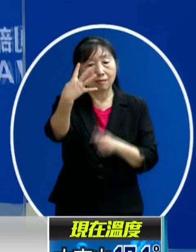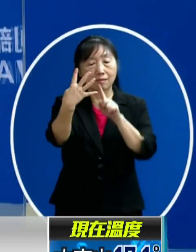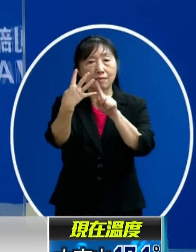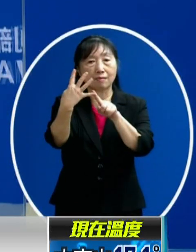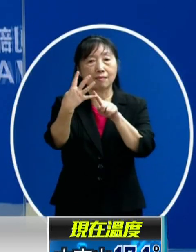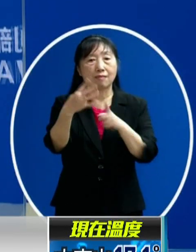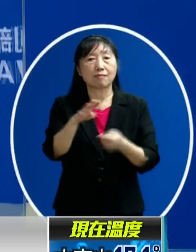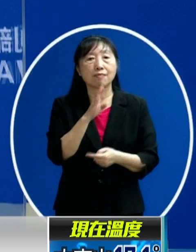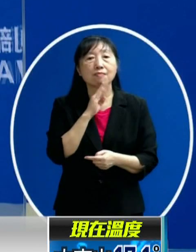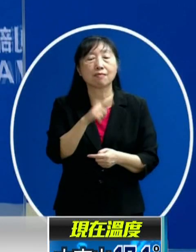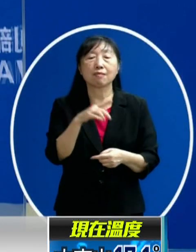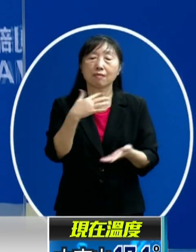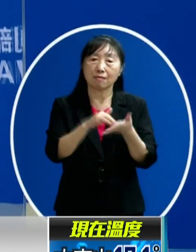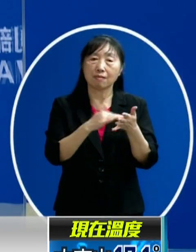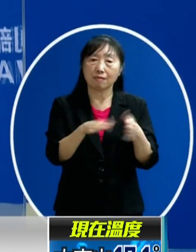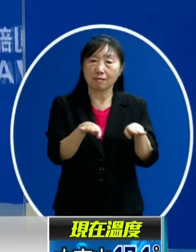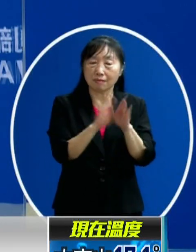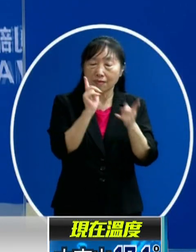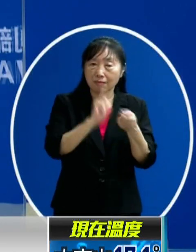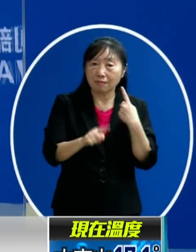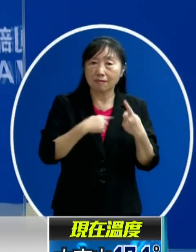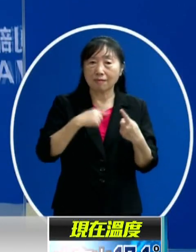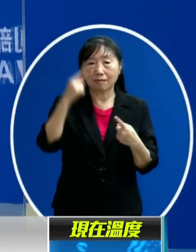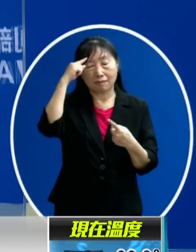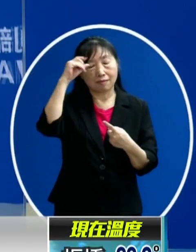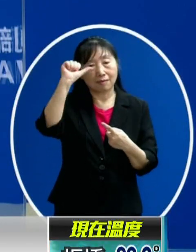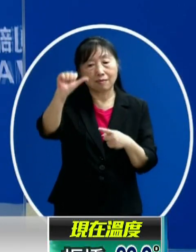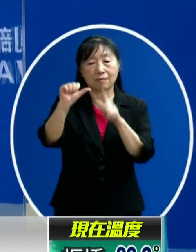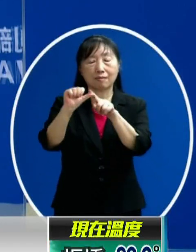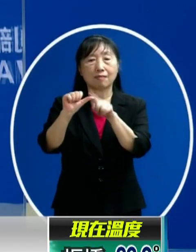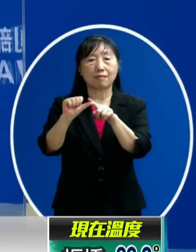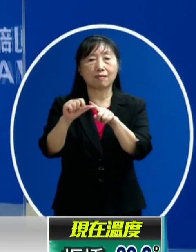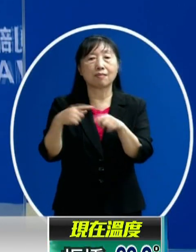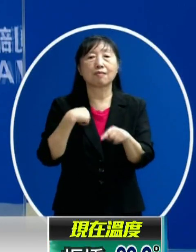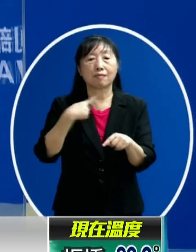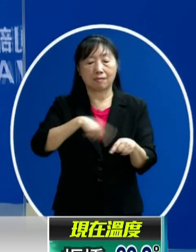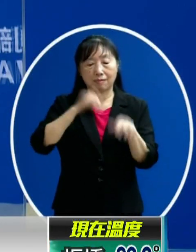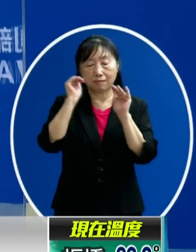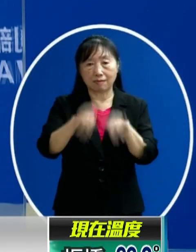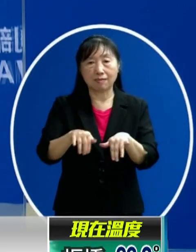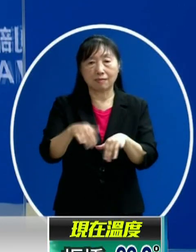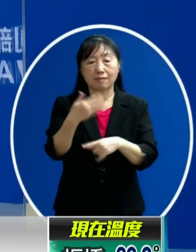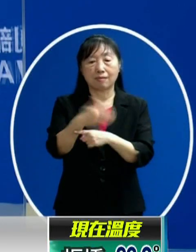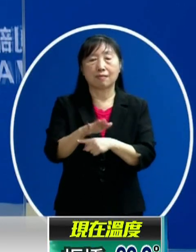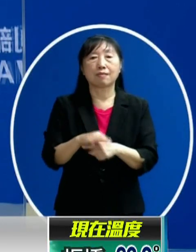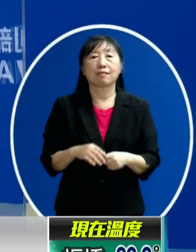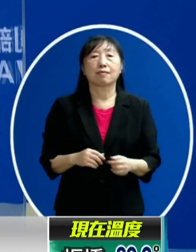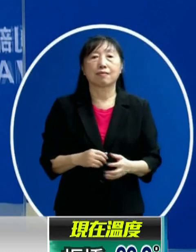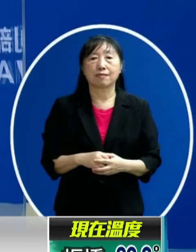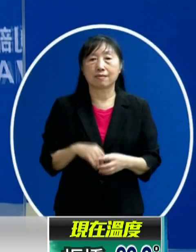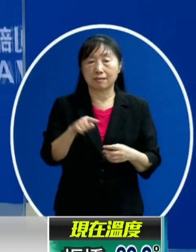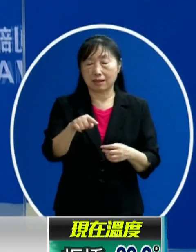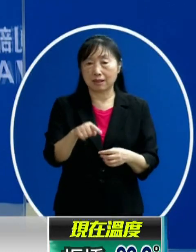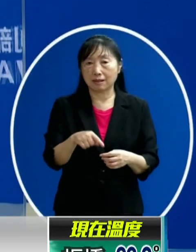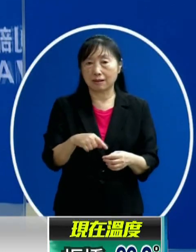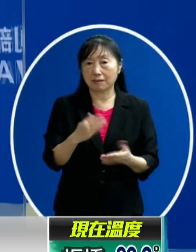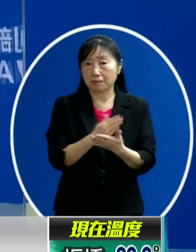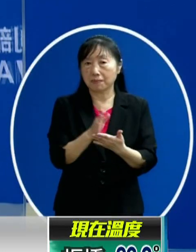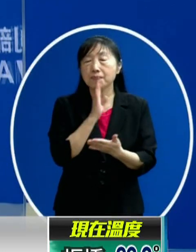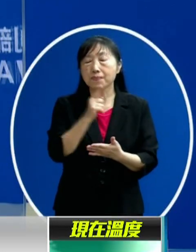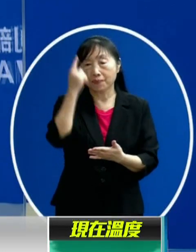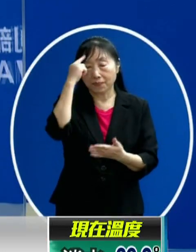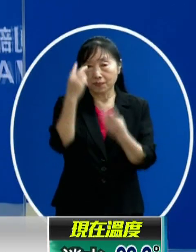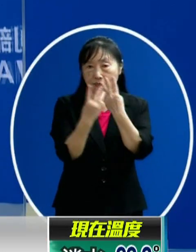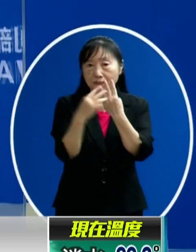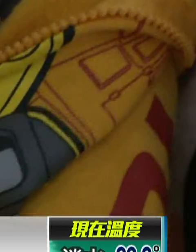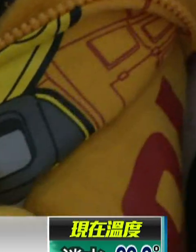形。整个病程的第5天的时候呢，因为病况恶化而在医院过世哦，那诊断是有脑炎合并神经性